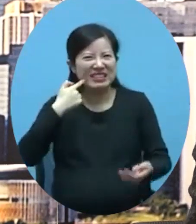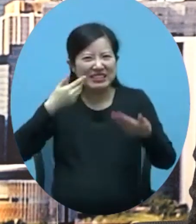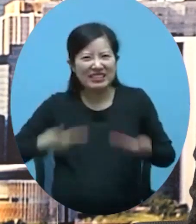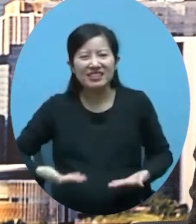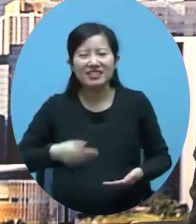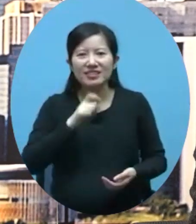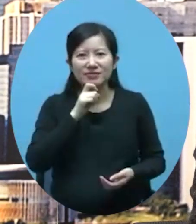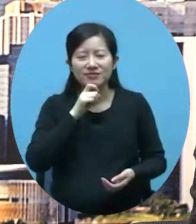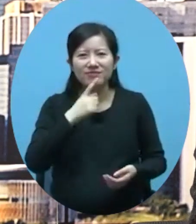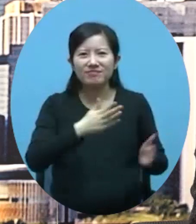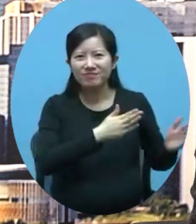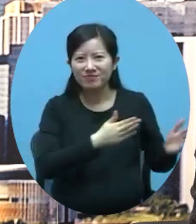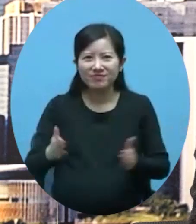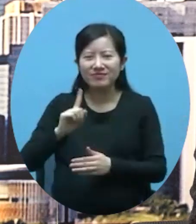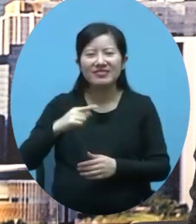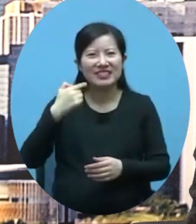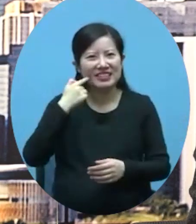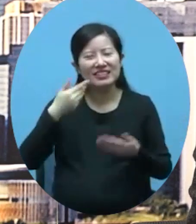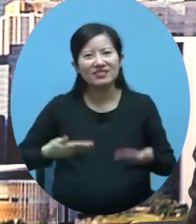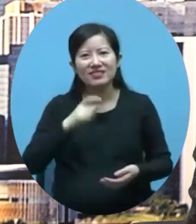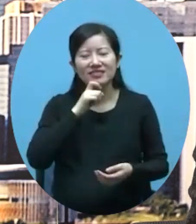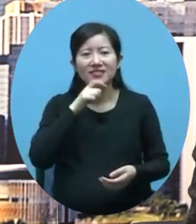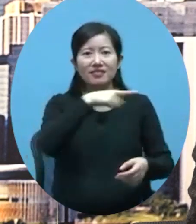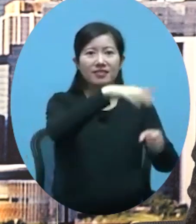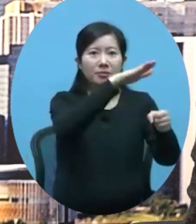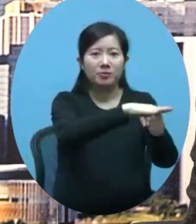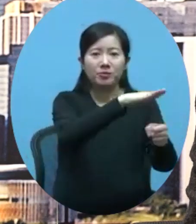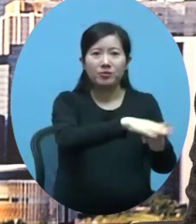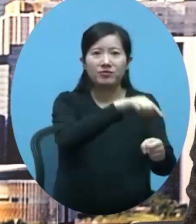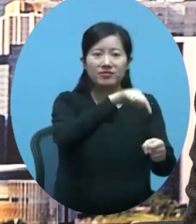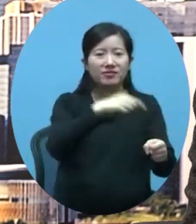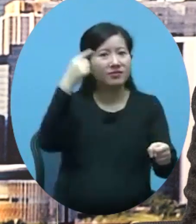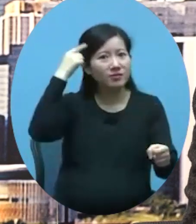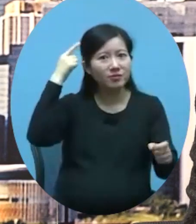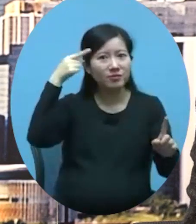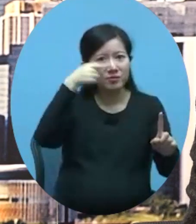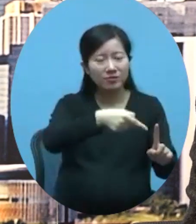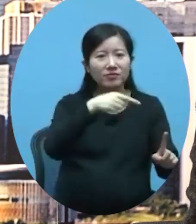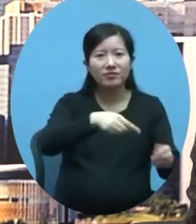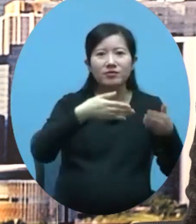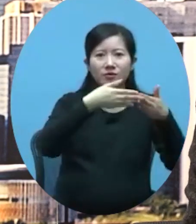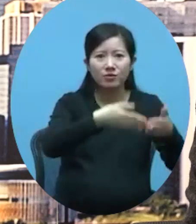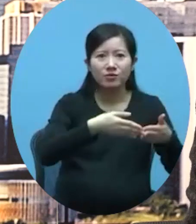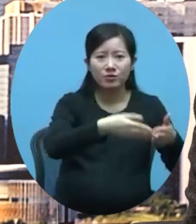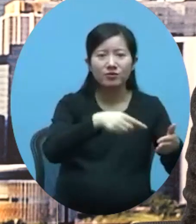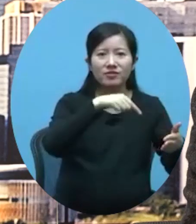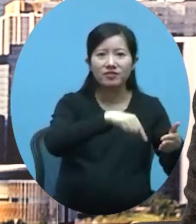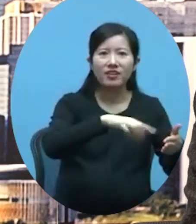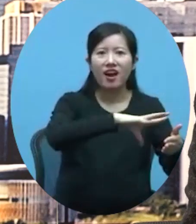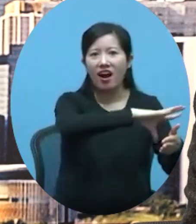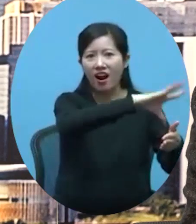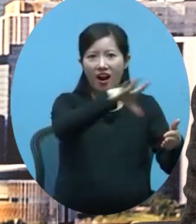那大家都知道呢其实日本当局它是为了船上每一位的人士都做那个